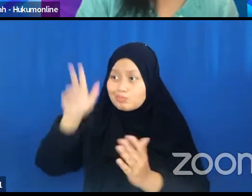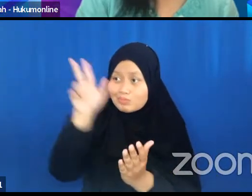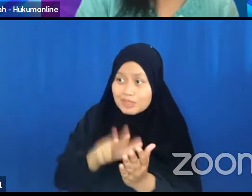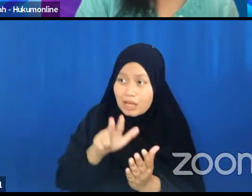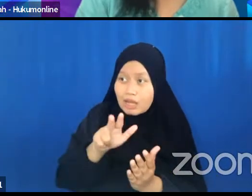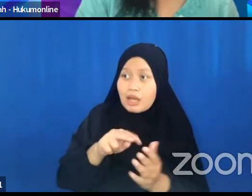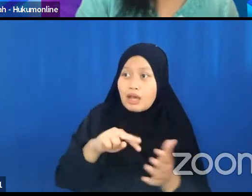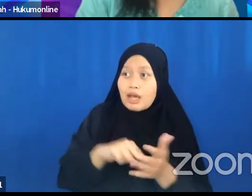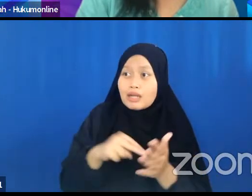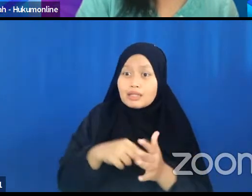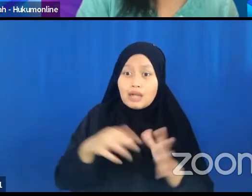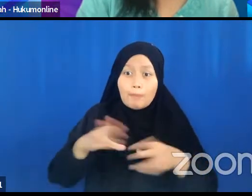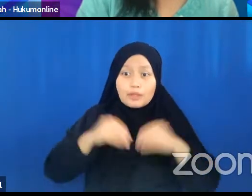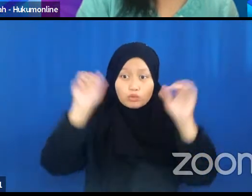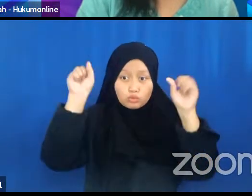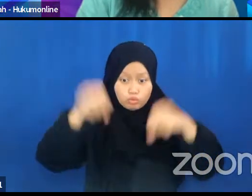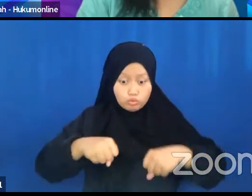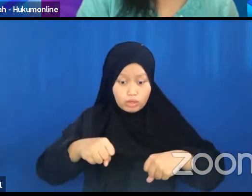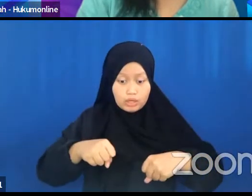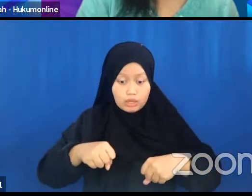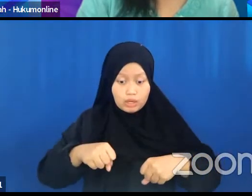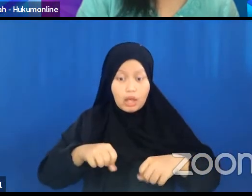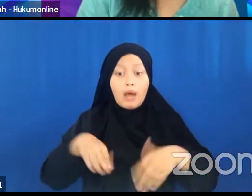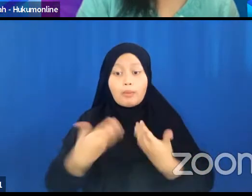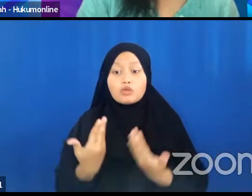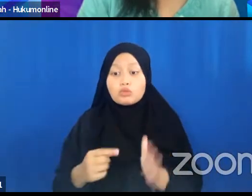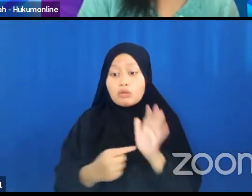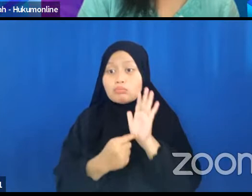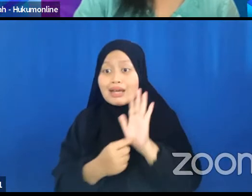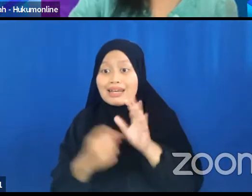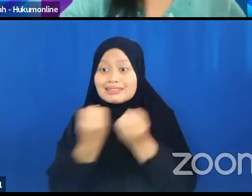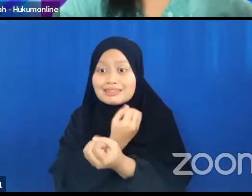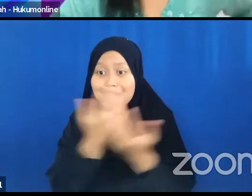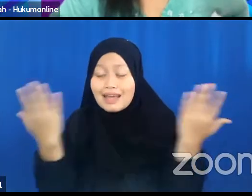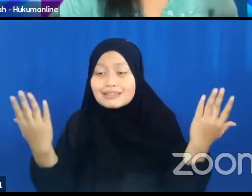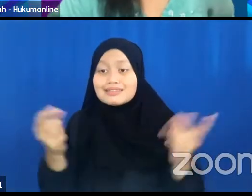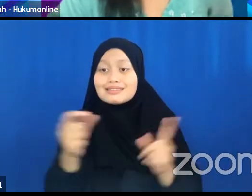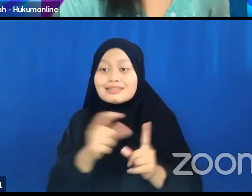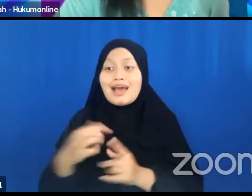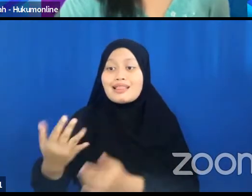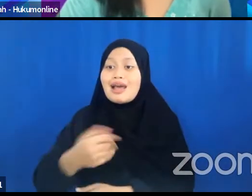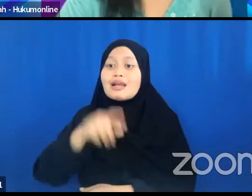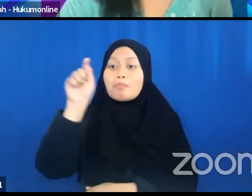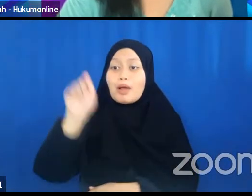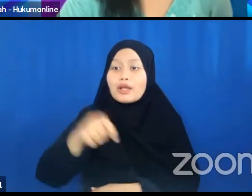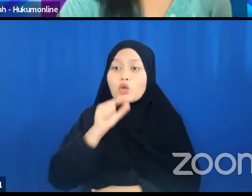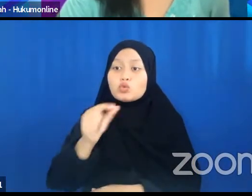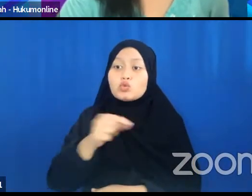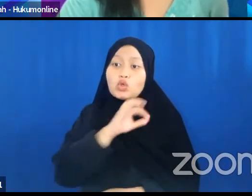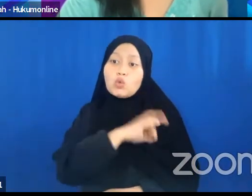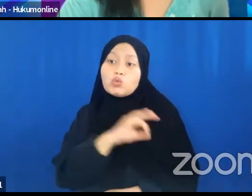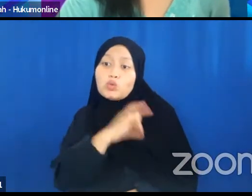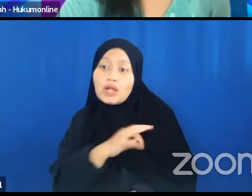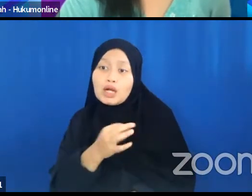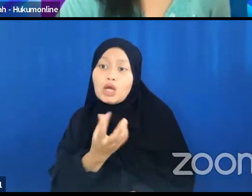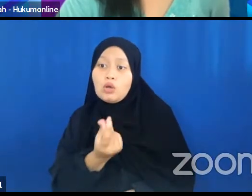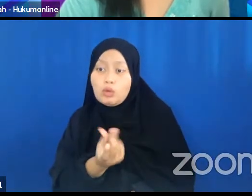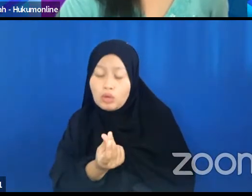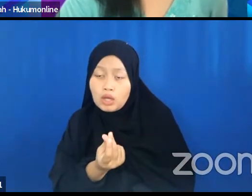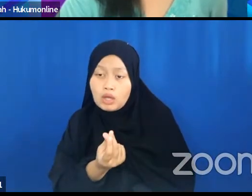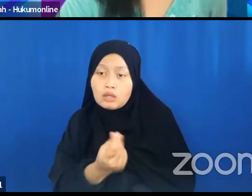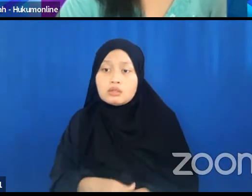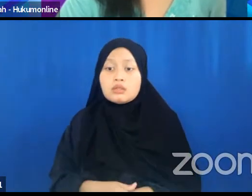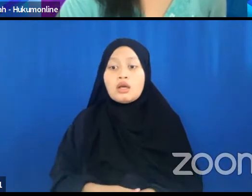Apakah sudah diungkapkan dengan jelas bahwa memang data ini akan dipakai untuk dimonetize gitu kan Kalau memang ketika